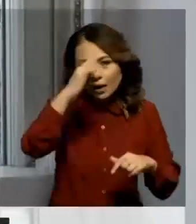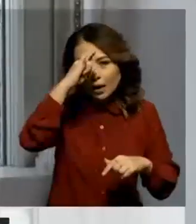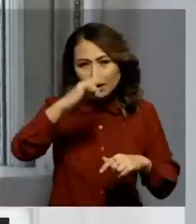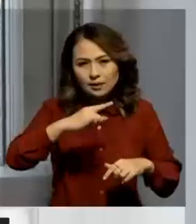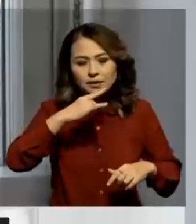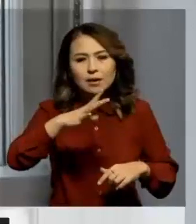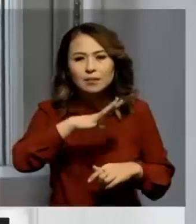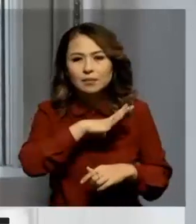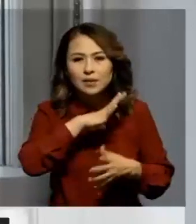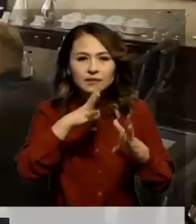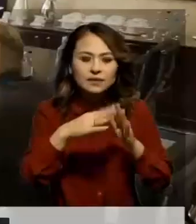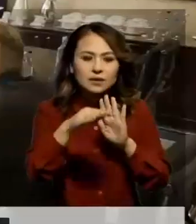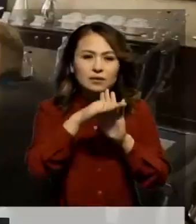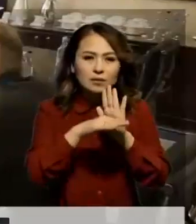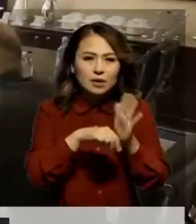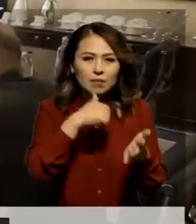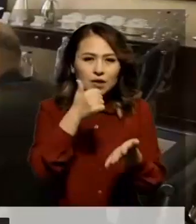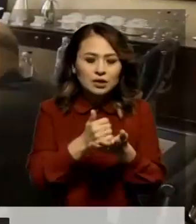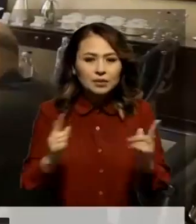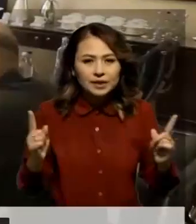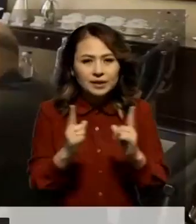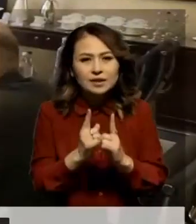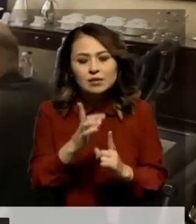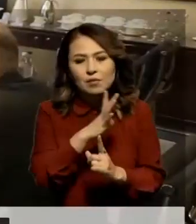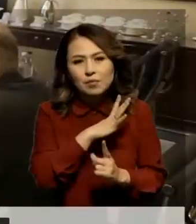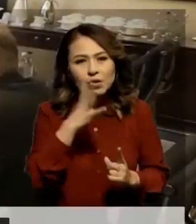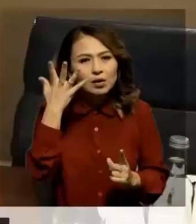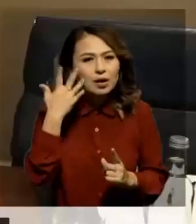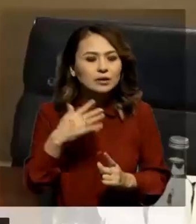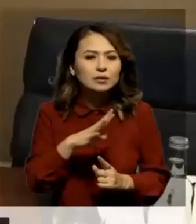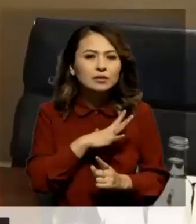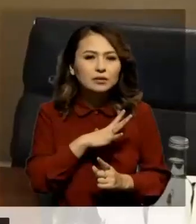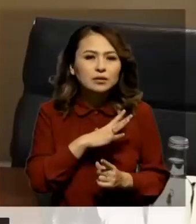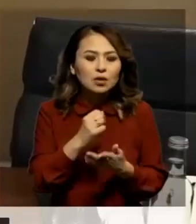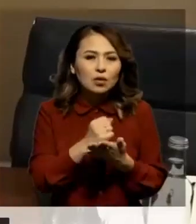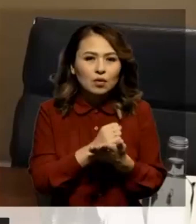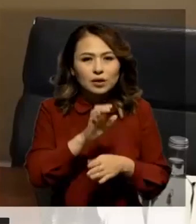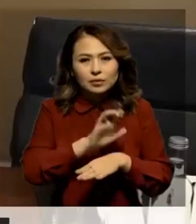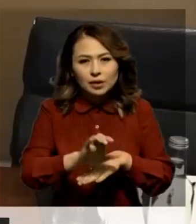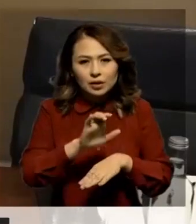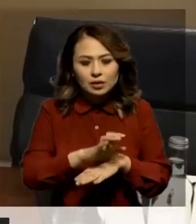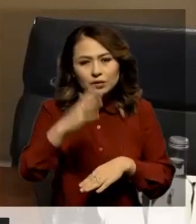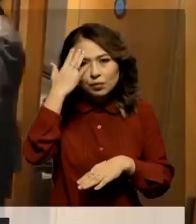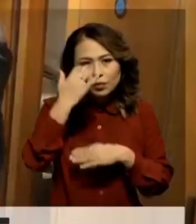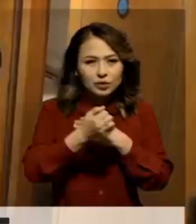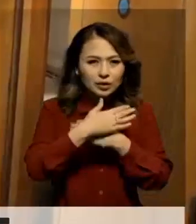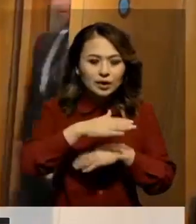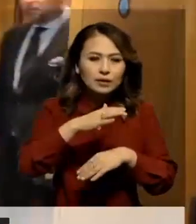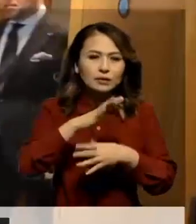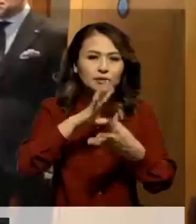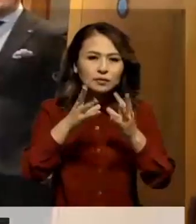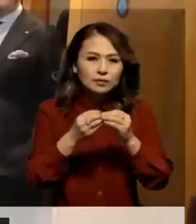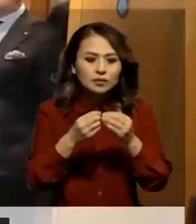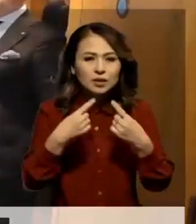делегация солардың бірқатарының басшыларымен кездесті. Тараптар минералды ресурстарды барлау және өндіру, мұнай экспортын